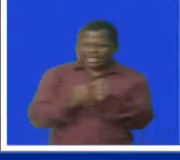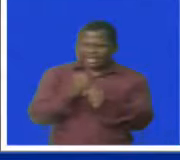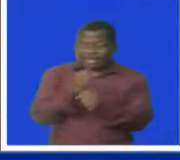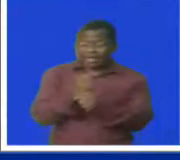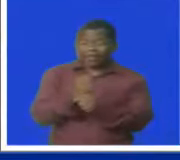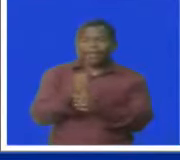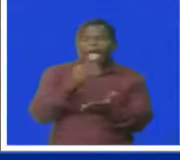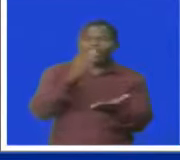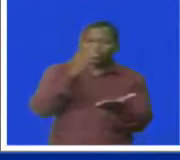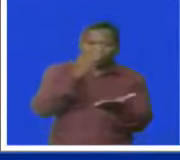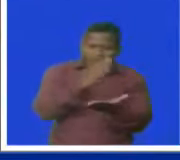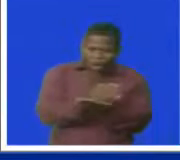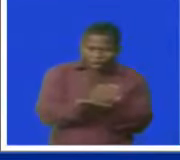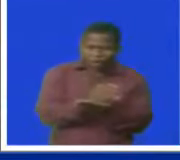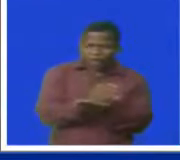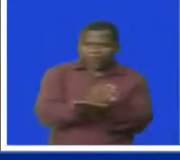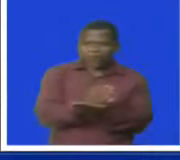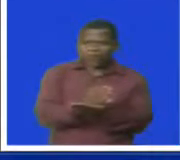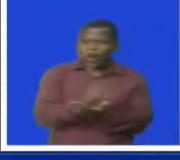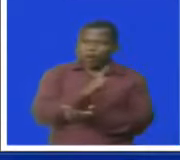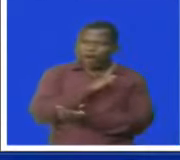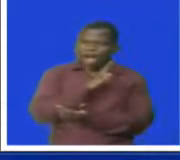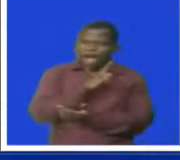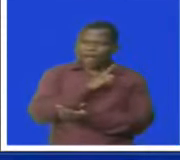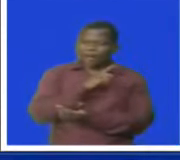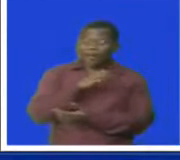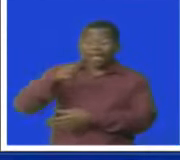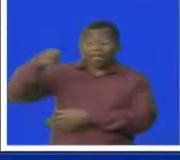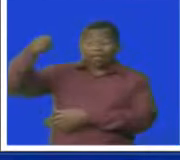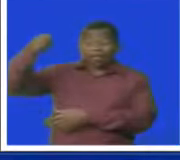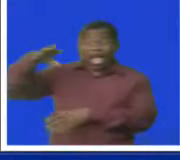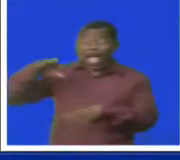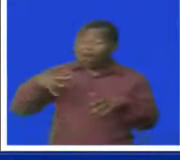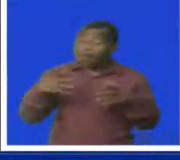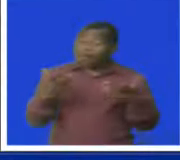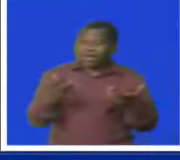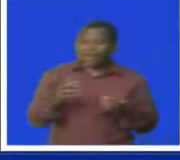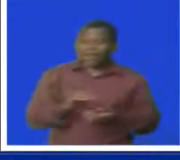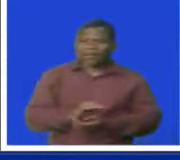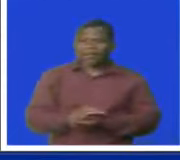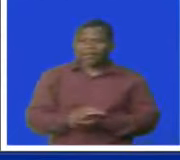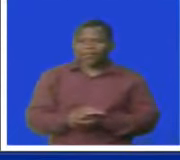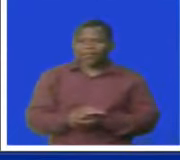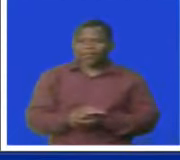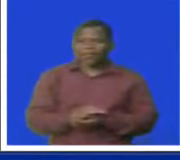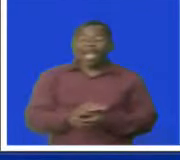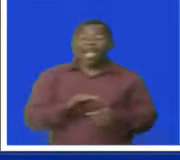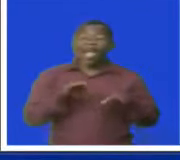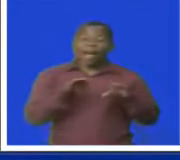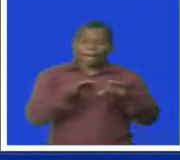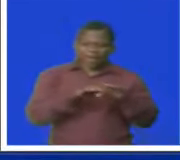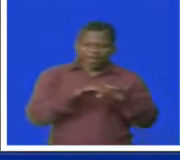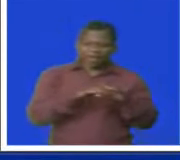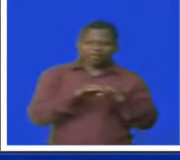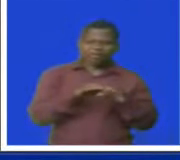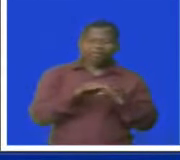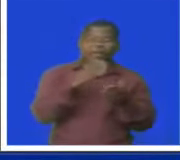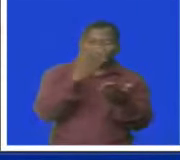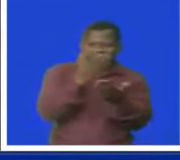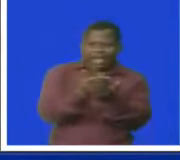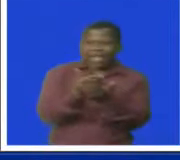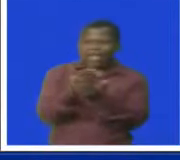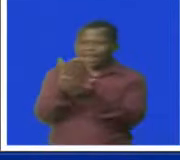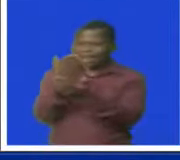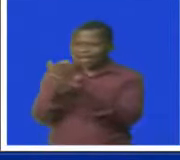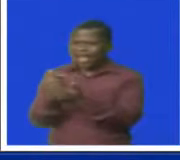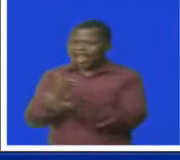tagezi nalokunye. Besolo emalunga awa avuka angcongcotha lena nalena kuthi uvuke lo msebenzi ungafi. Letiko letemcebo